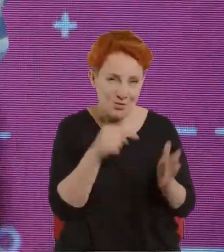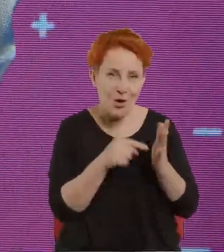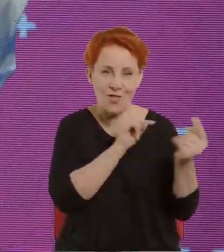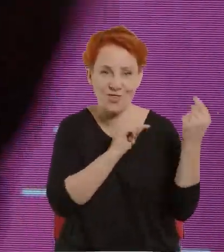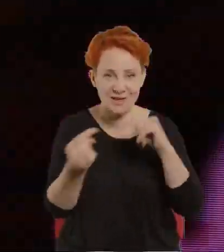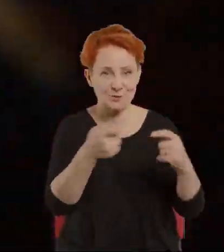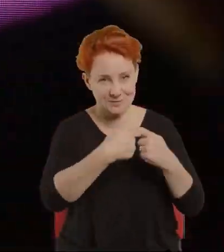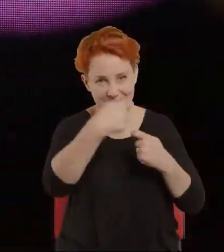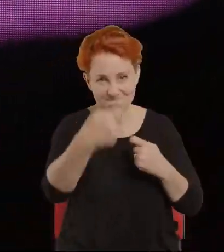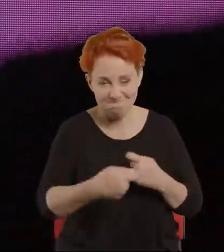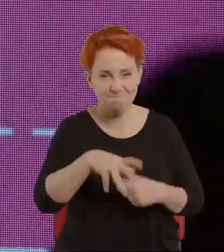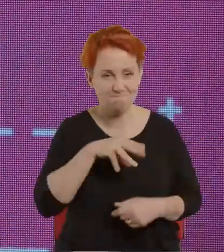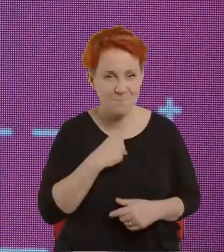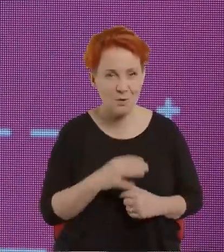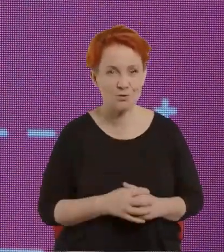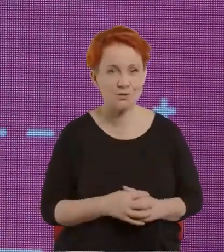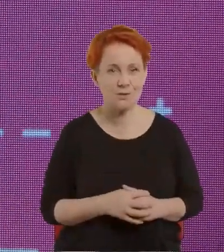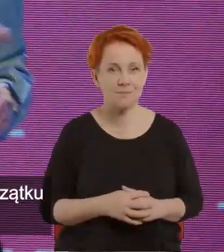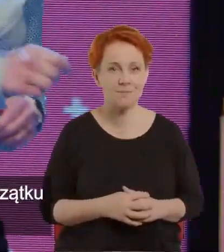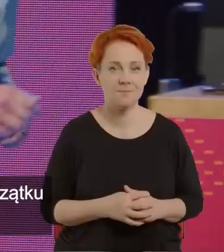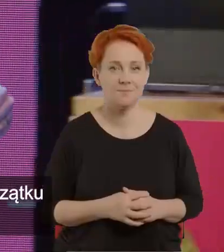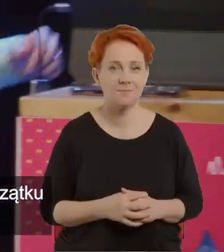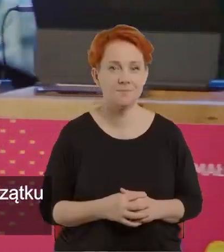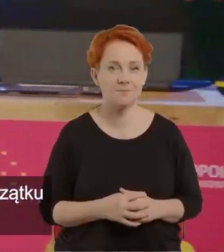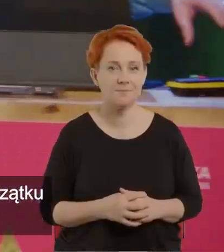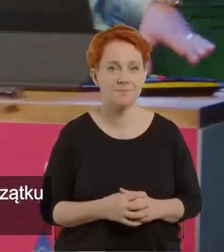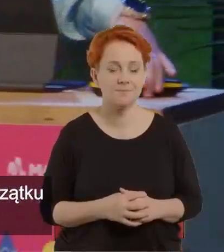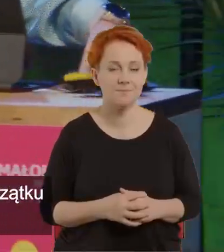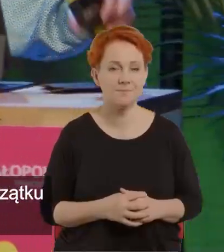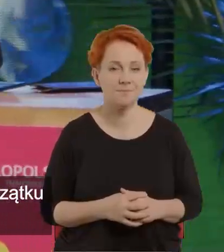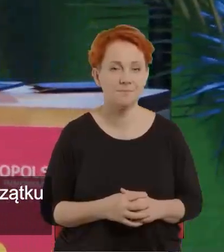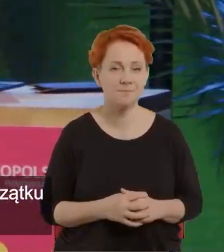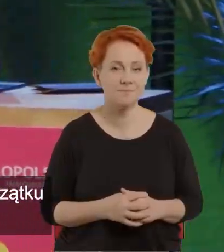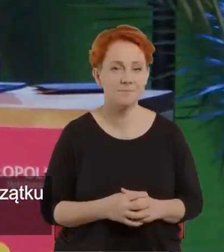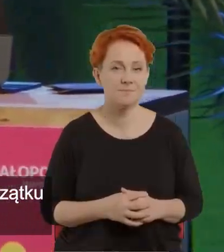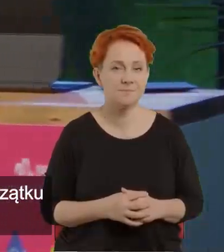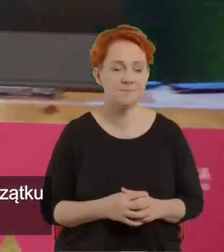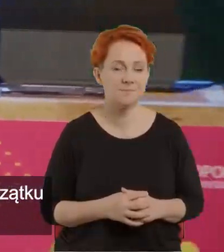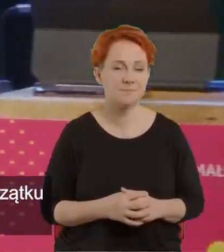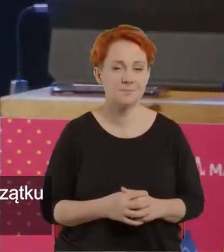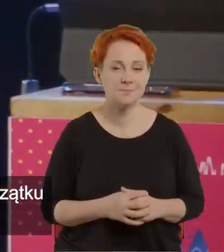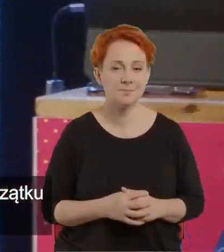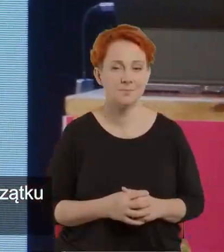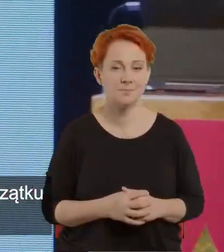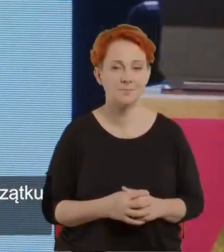dyskusję. Jeżeli chodzi o... Zaraz, muszę zacząć ja ze swoją prezentacją.